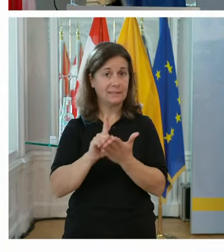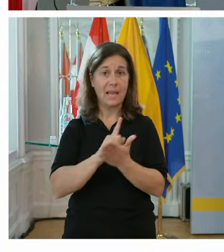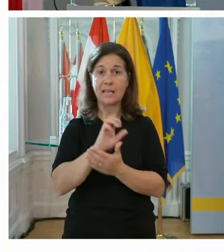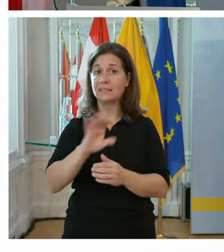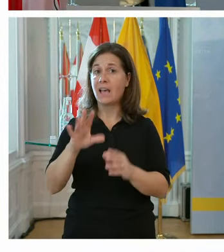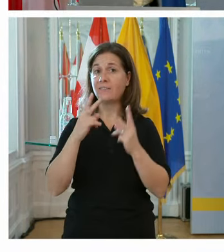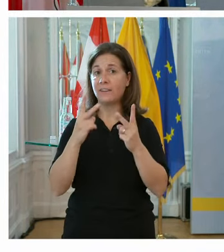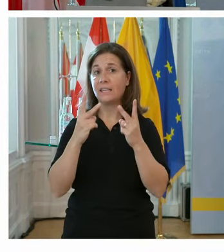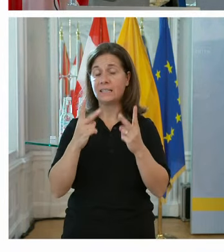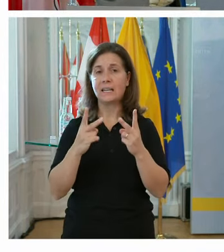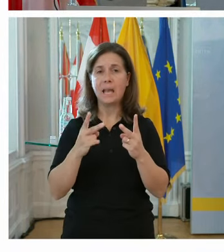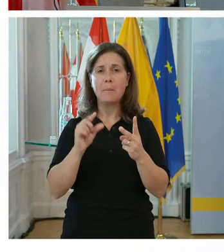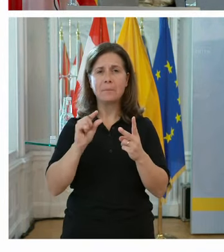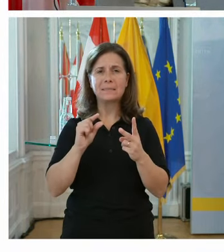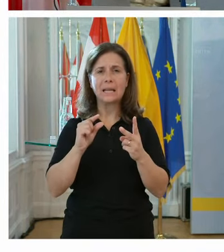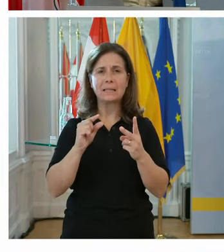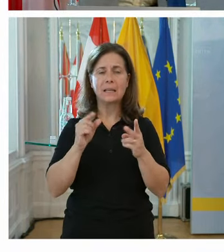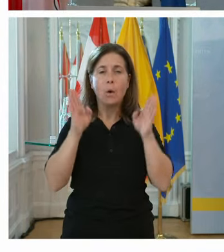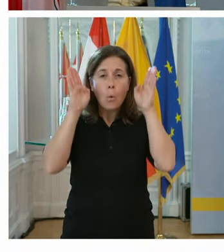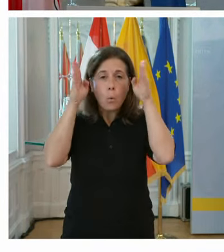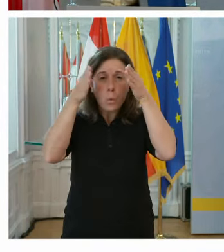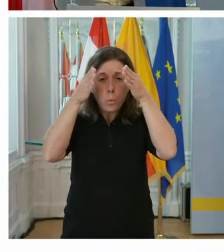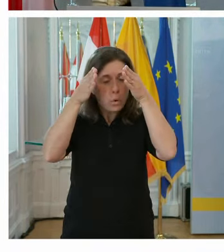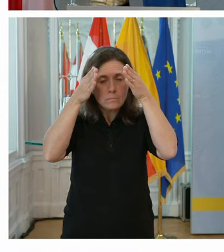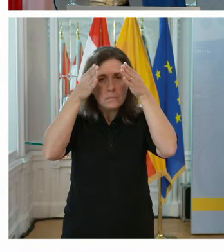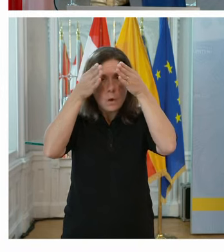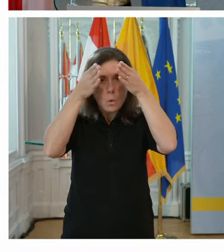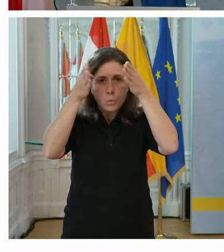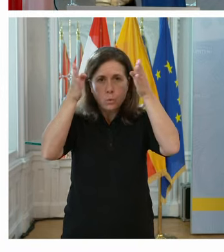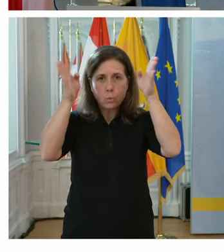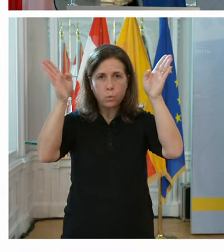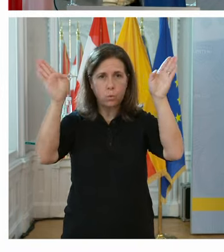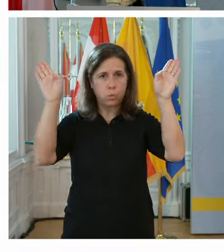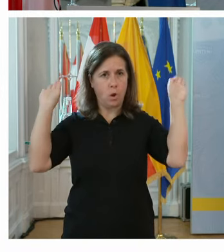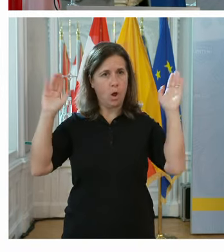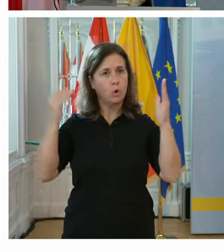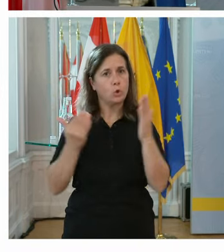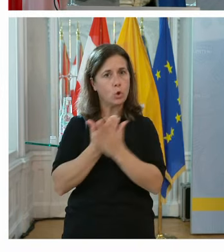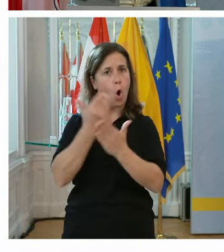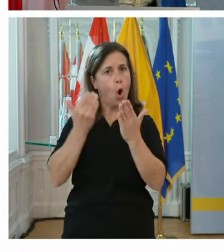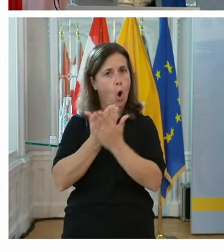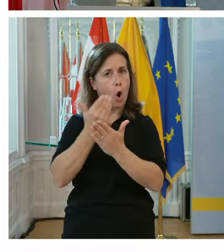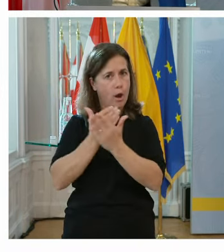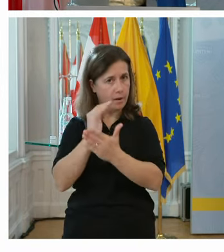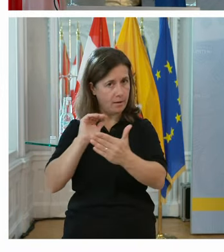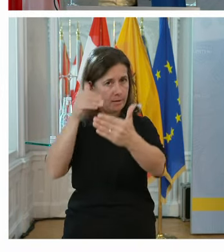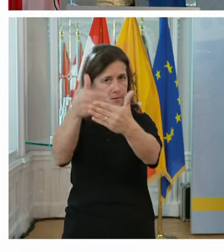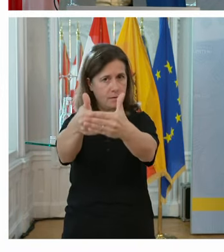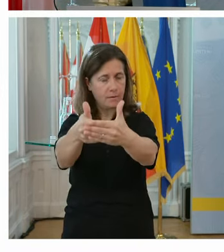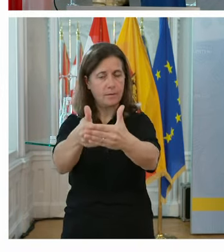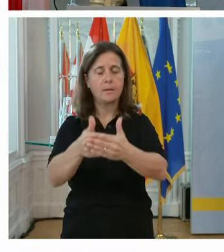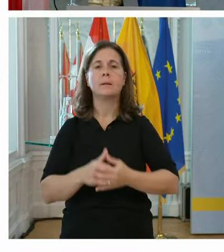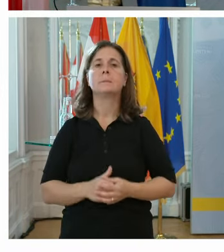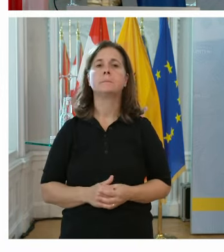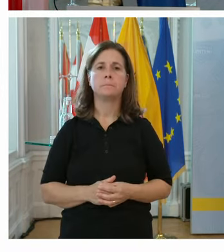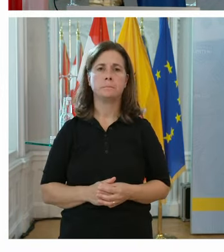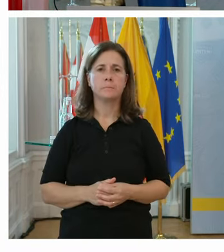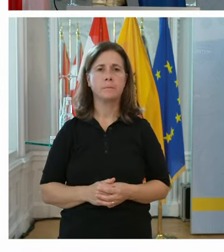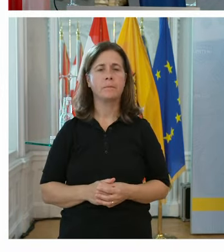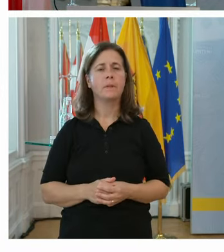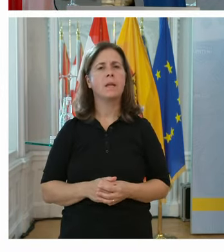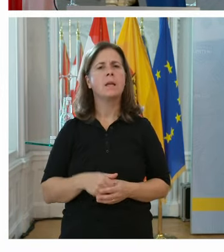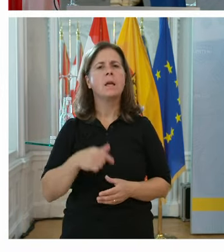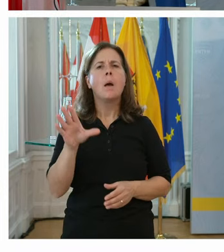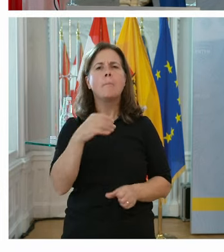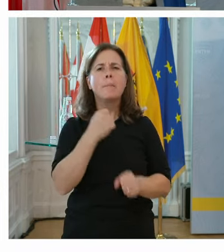einmal außerhalb der Box zu denken und sich auf neue Möglichkeiten einfach einzulassen und auszuprobieren. Die Loyalität der Mitarbeitenden